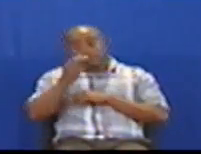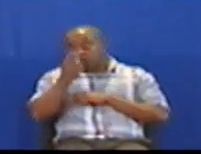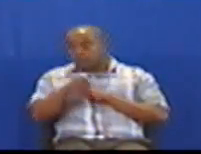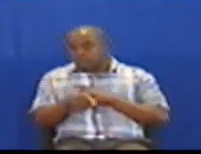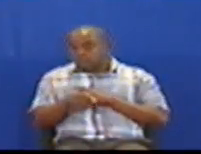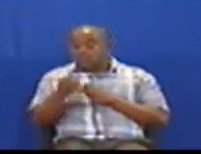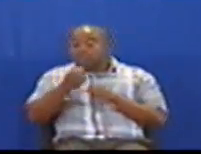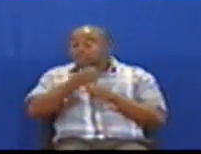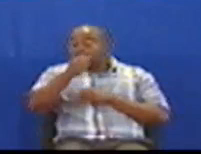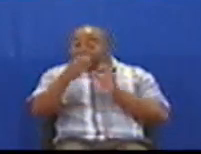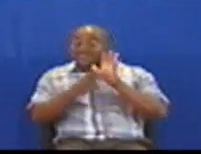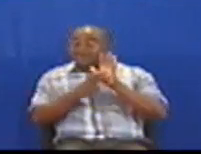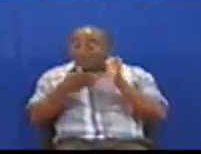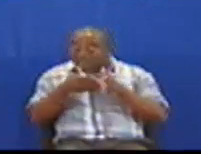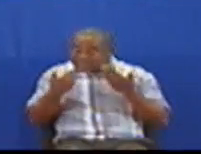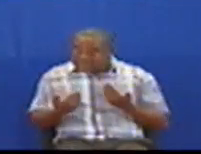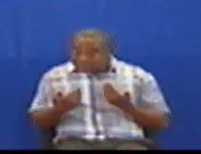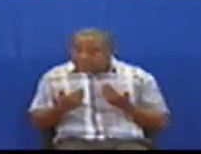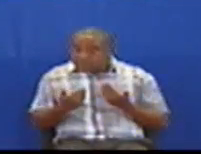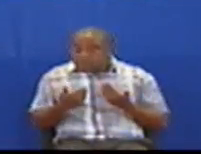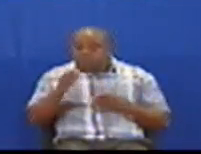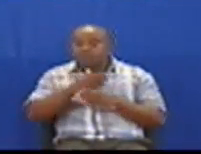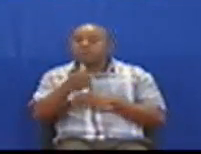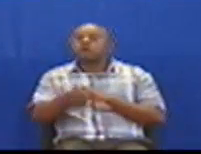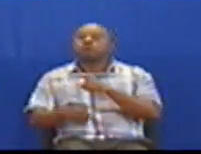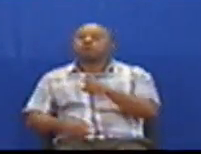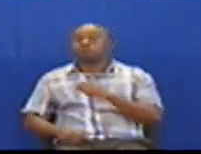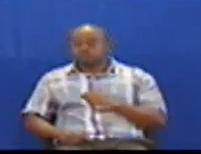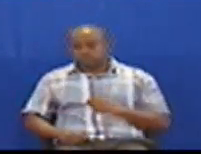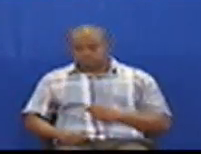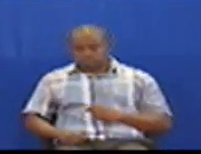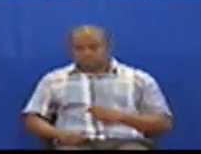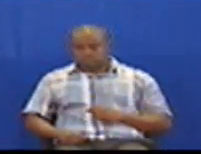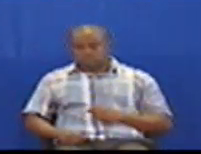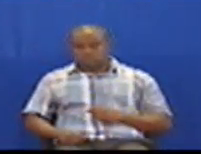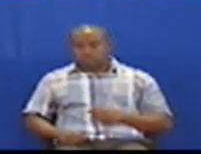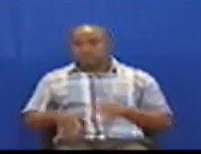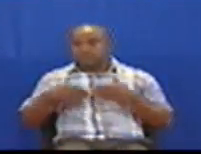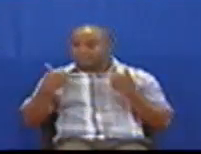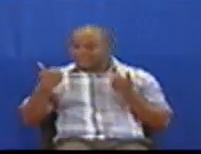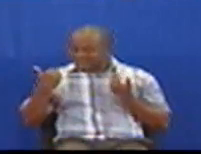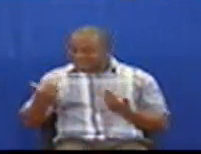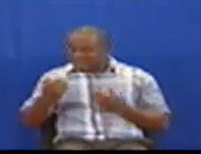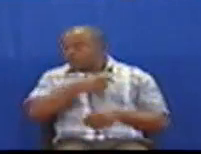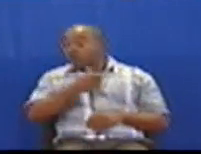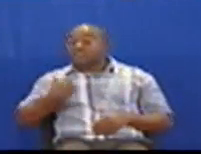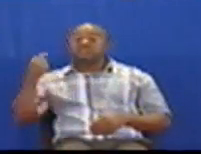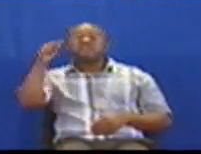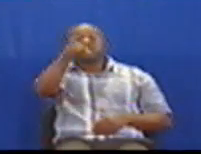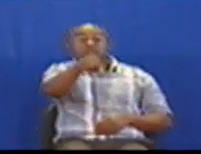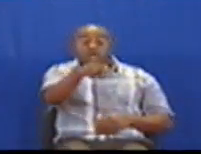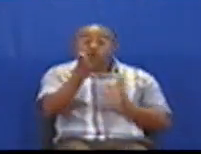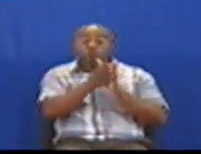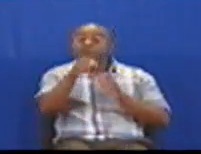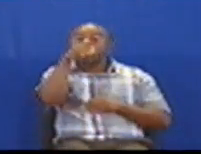kilomita 7 hata moja kweli. Hivi rais anavyokuja wakati mwingine kuja kuomba ridhaa wananchi wale, atawaambia hata kilomita 1 nimeshindwa kuwapa kweli